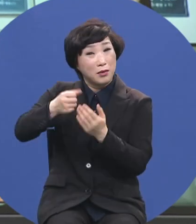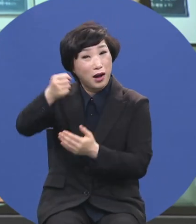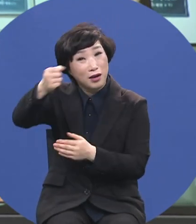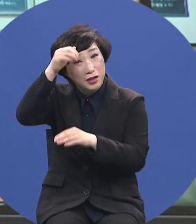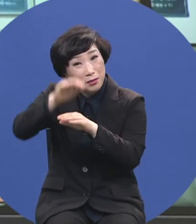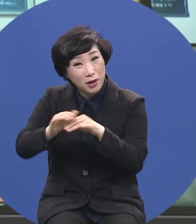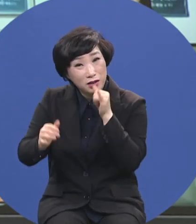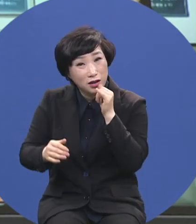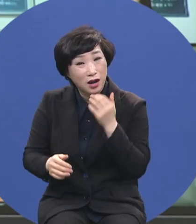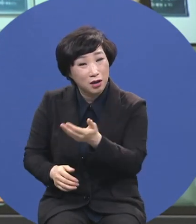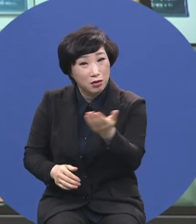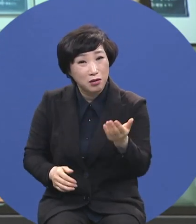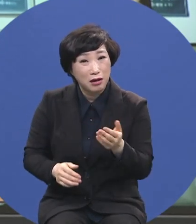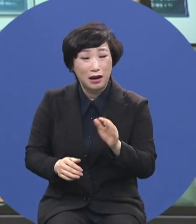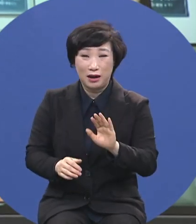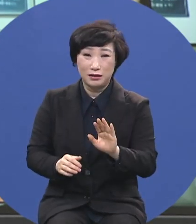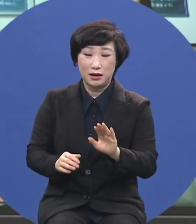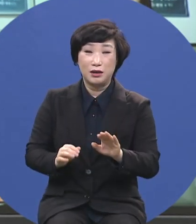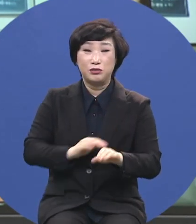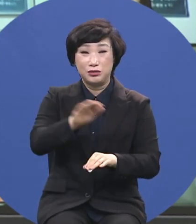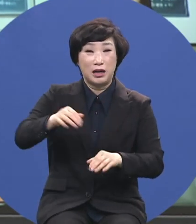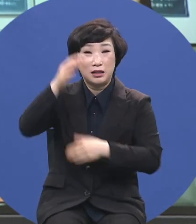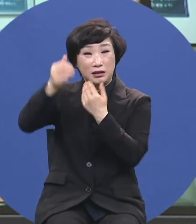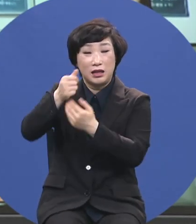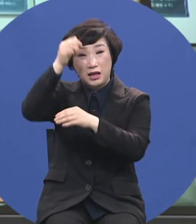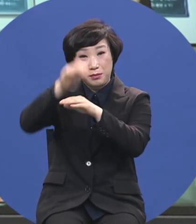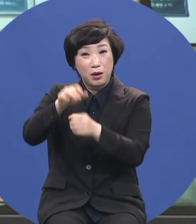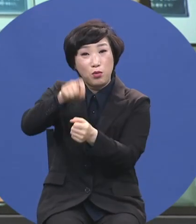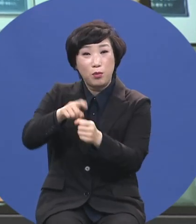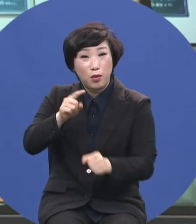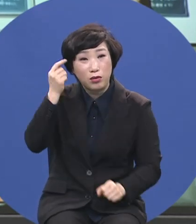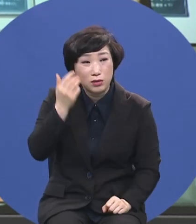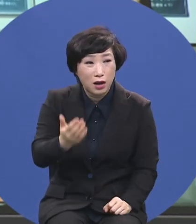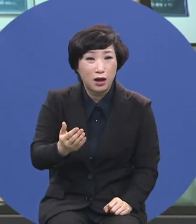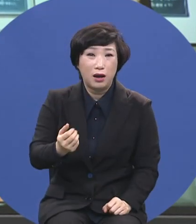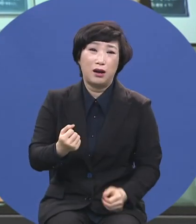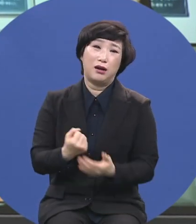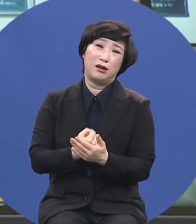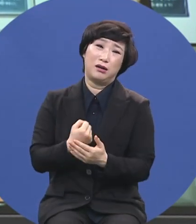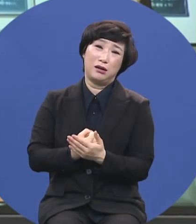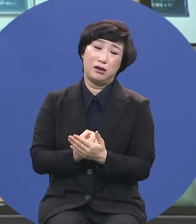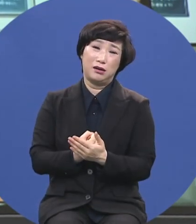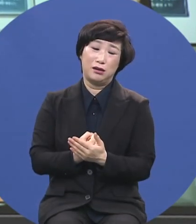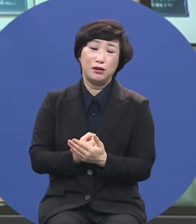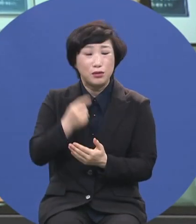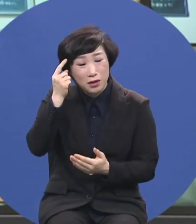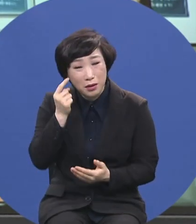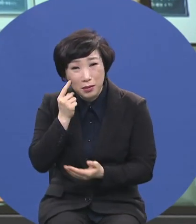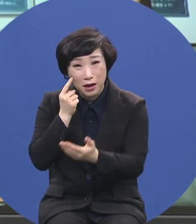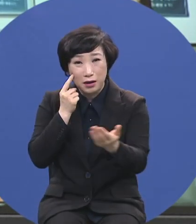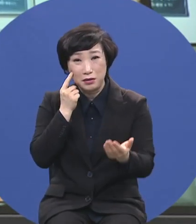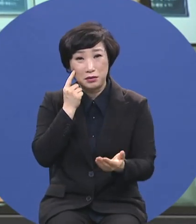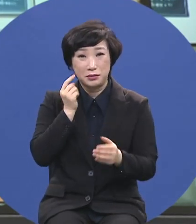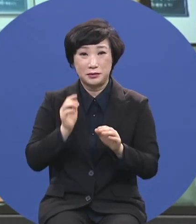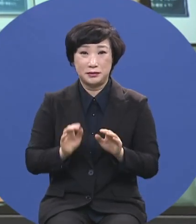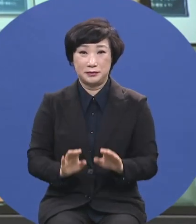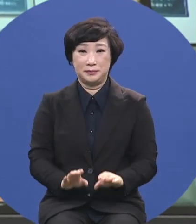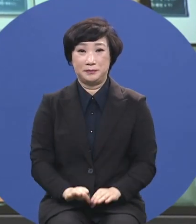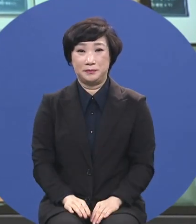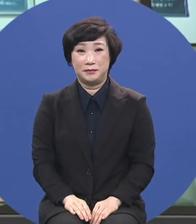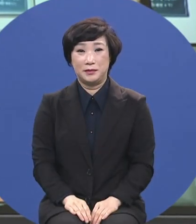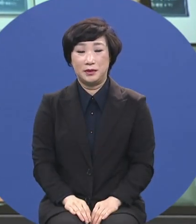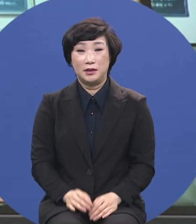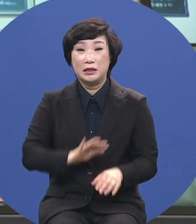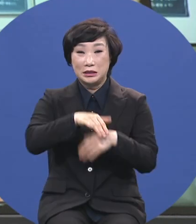받으실 의미가 있으며 우리가 하나님께 드릴 예배의 의미가 무엇이냐 그 말이고, 판단해봐라 그 말이고.